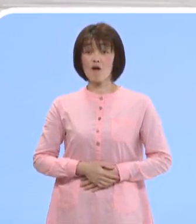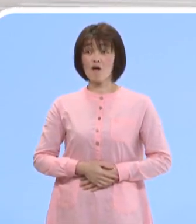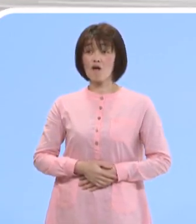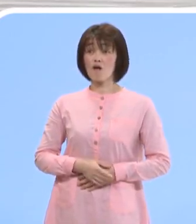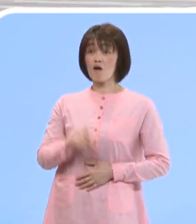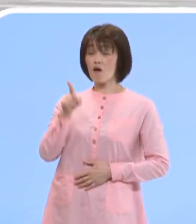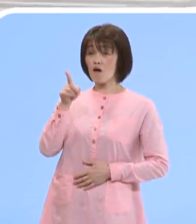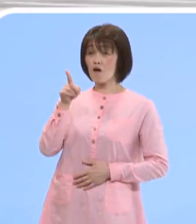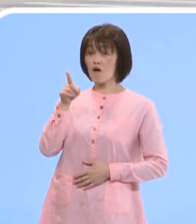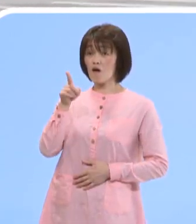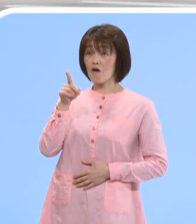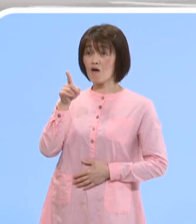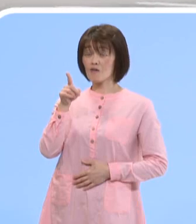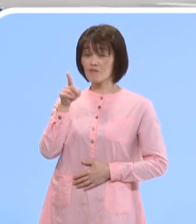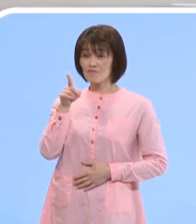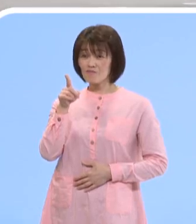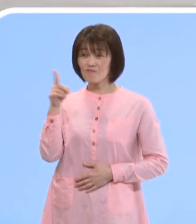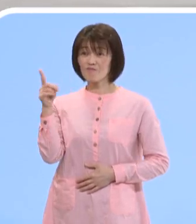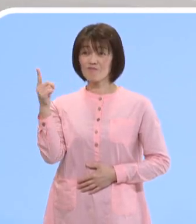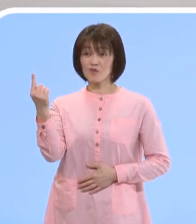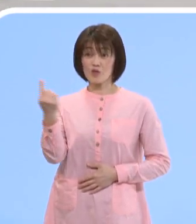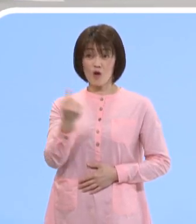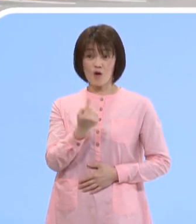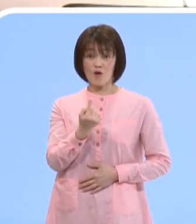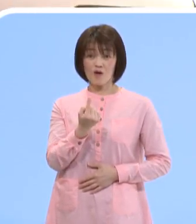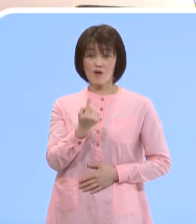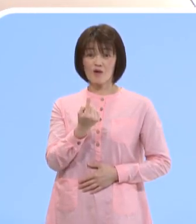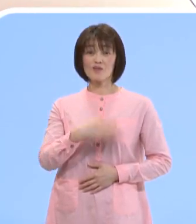あ、あの車かな。 お、 あ、お